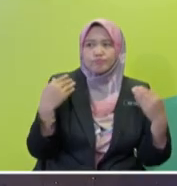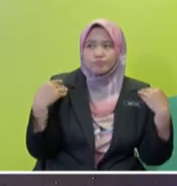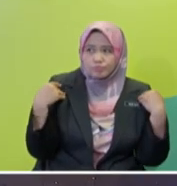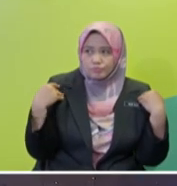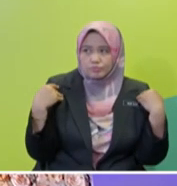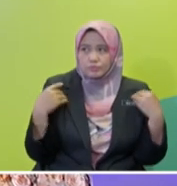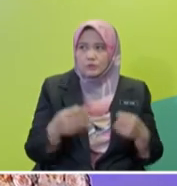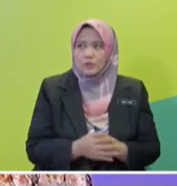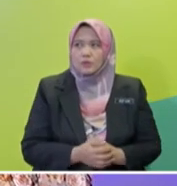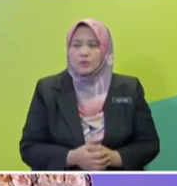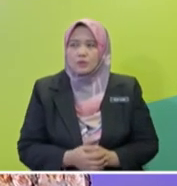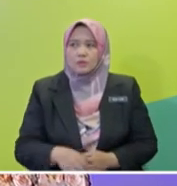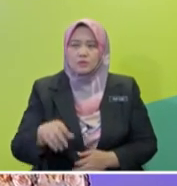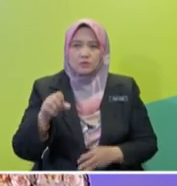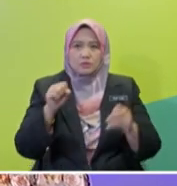dan pautan